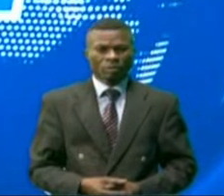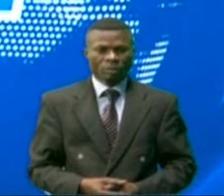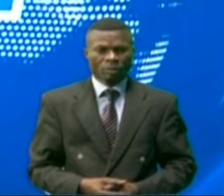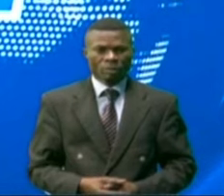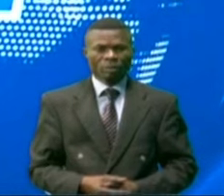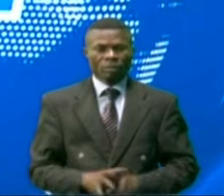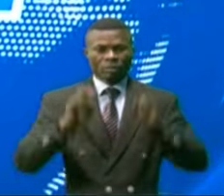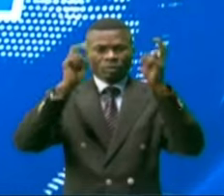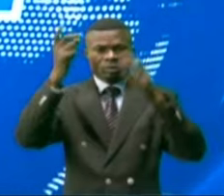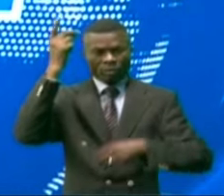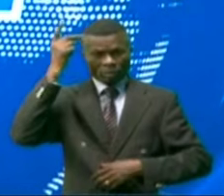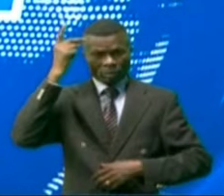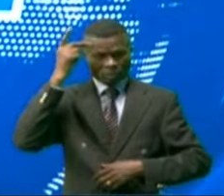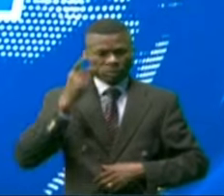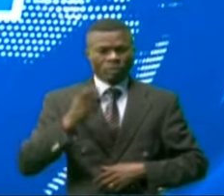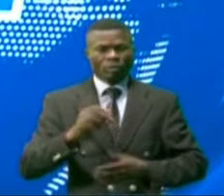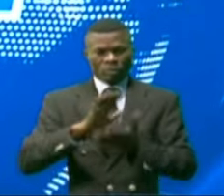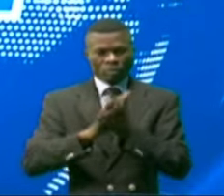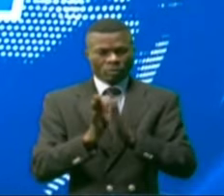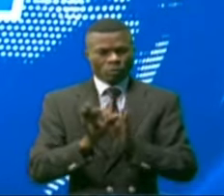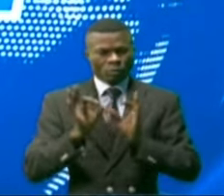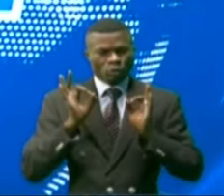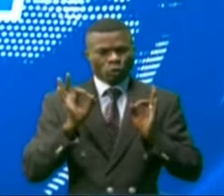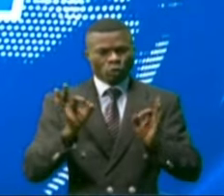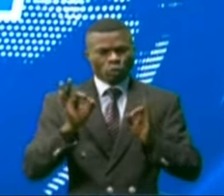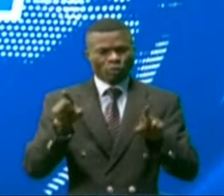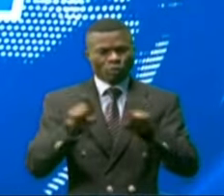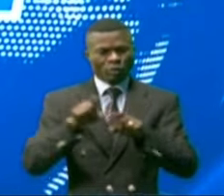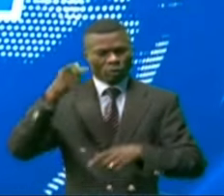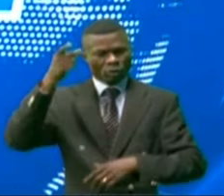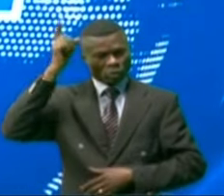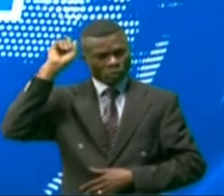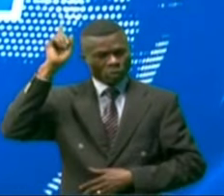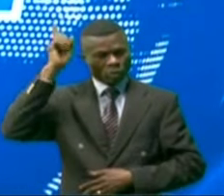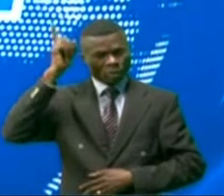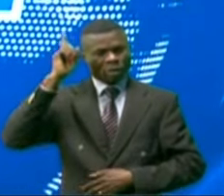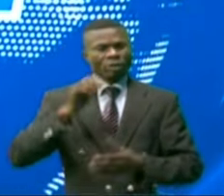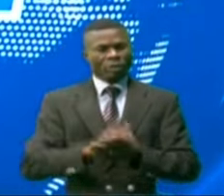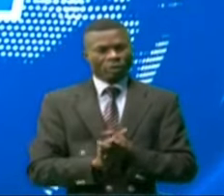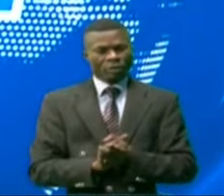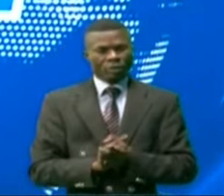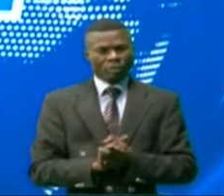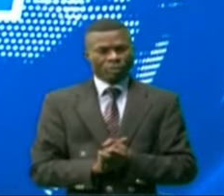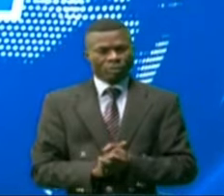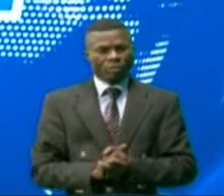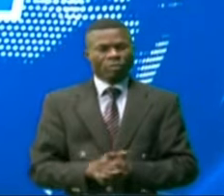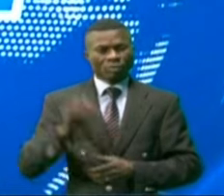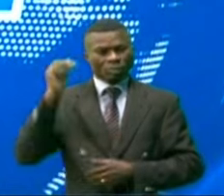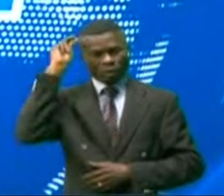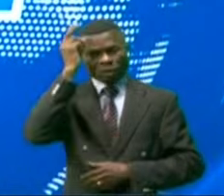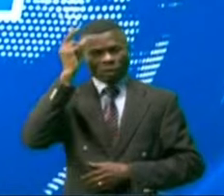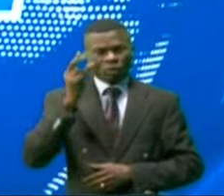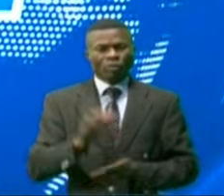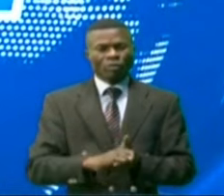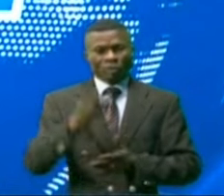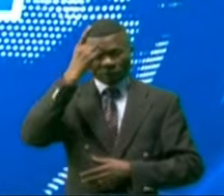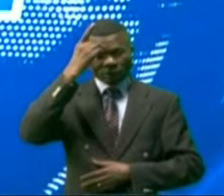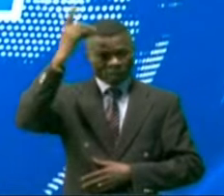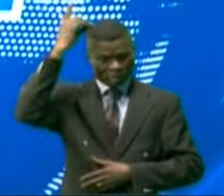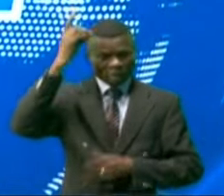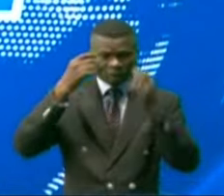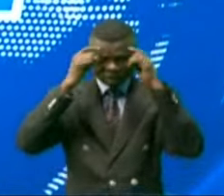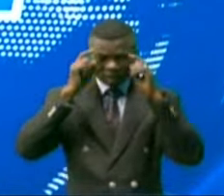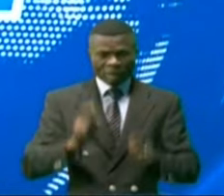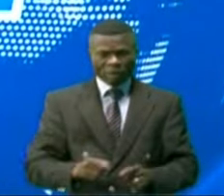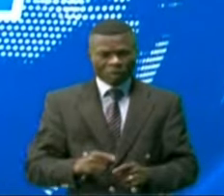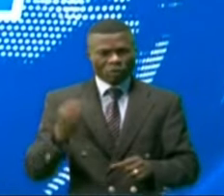La ville de Kinshasa doit revêtir de sa plus belle robe. Le gouverneur Daniel Bumba tient mordicus à